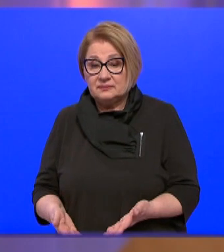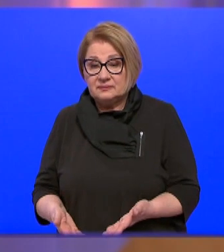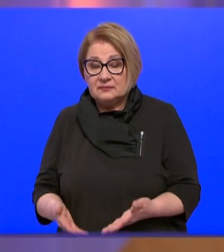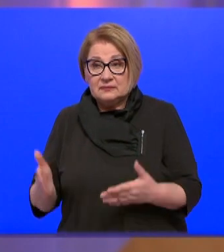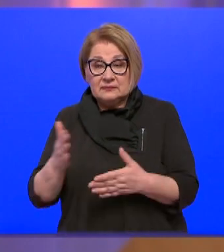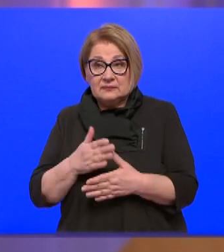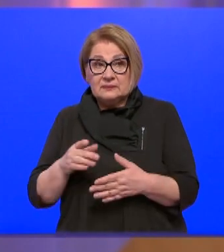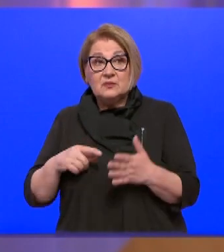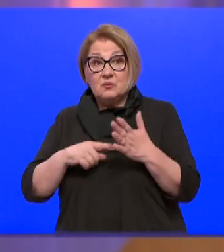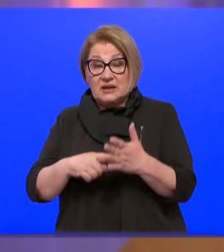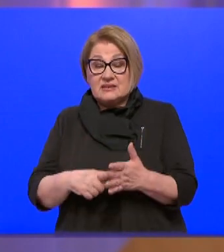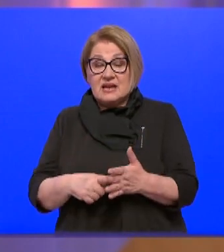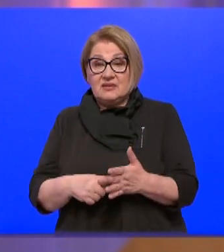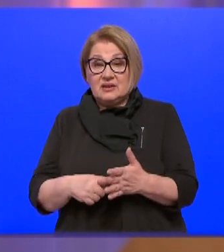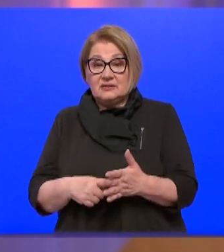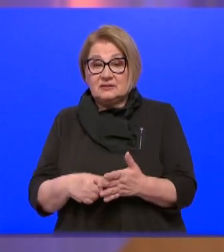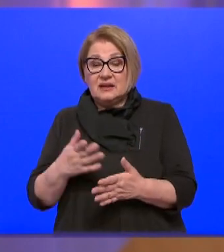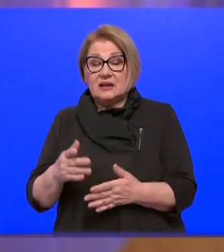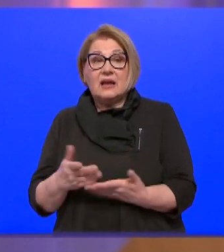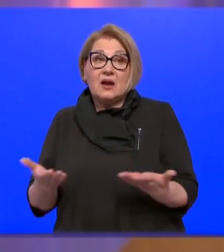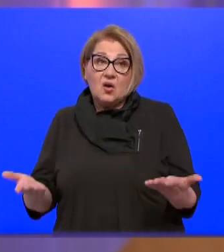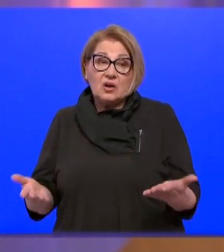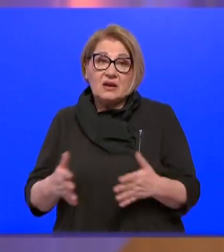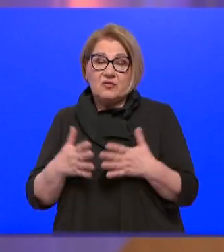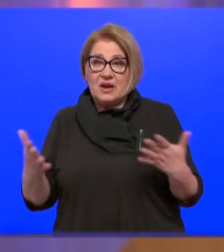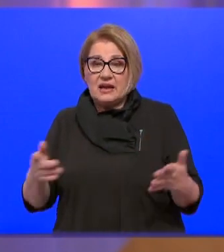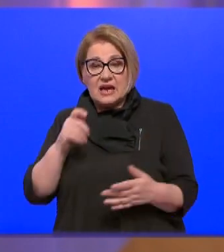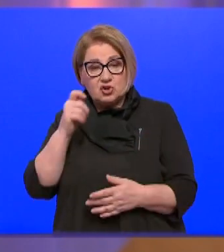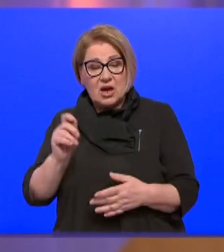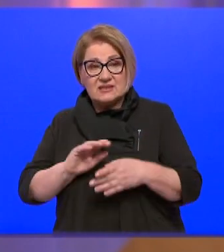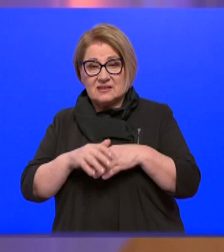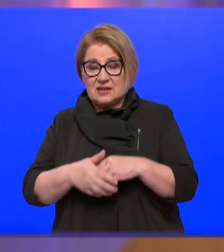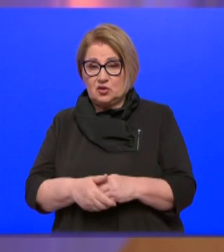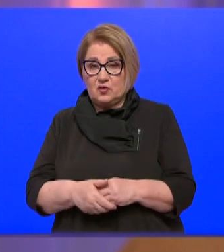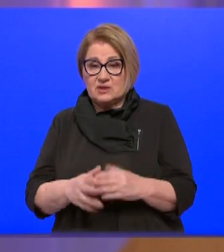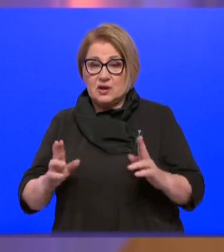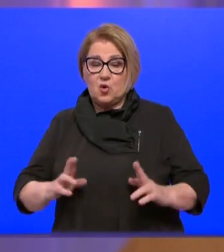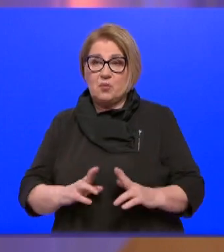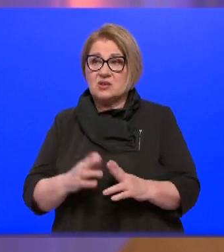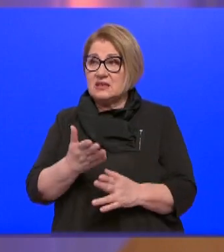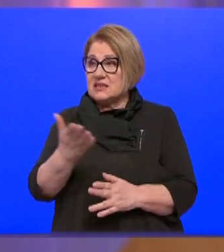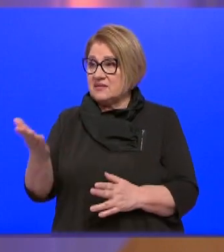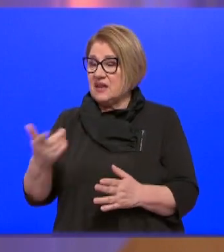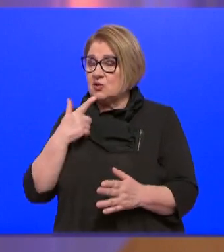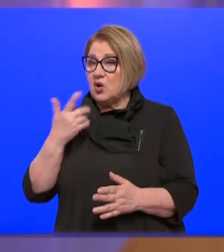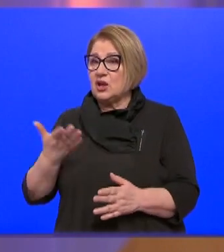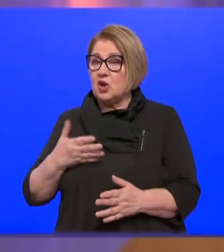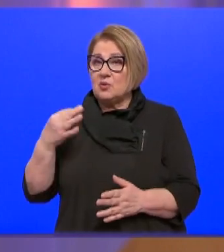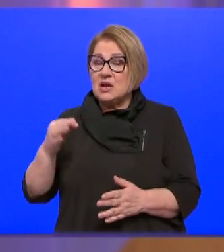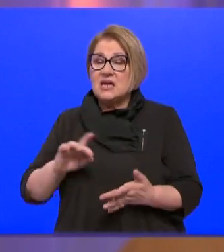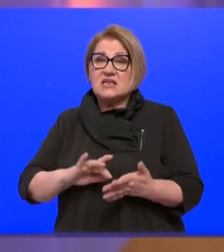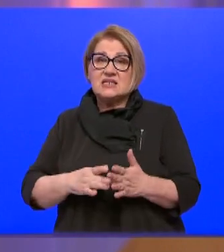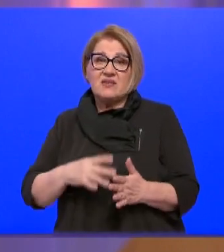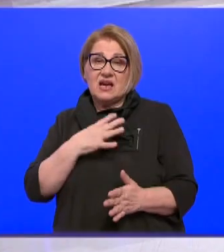nam predstavaju. Tako da počašćena sam i velika je čast i zadovoljstvo upoznati sve vas dobitnice i sve hrvatske